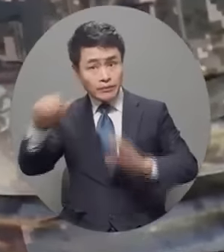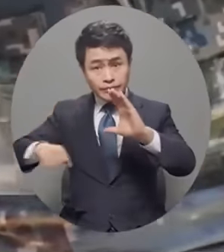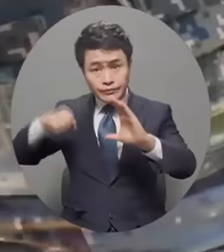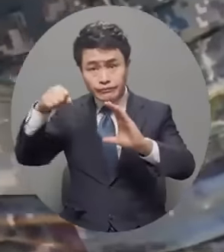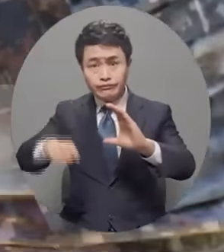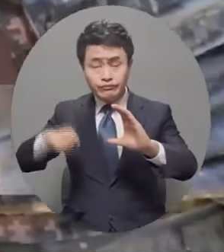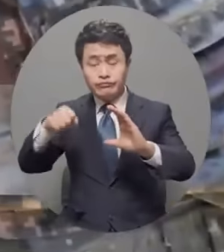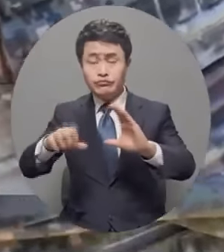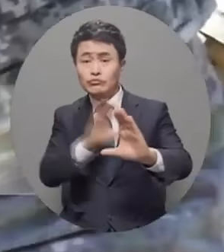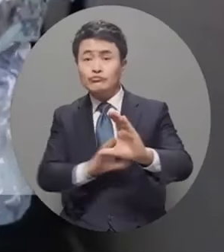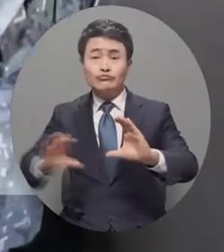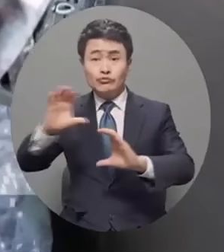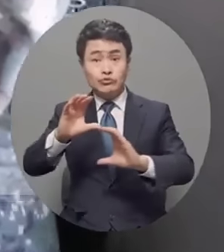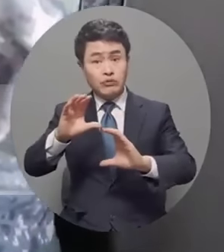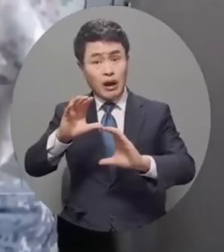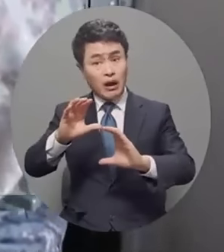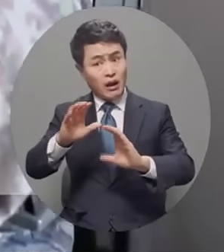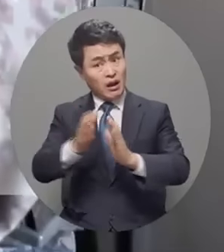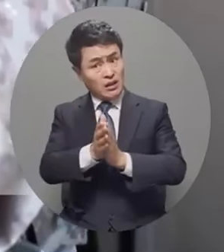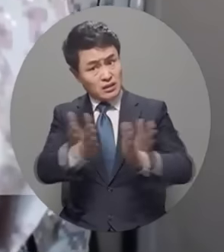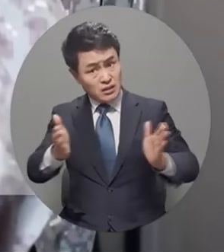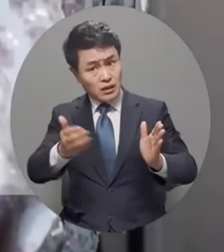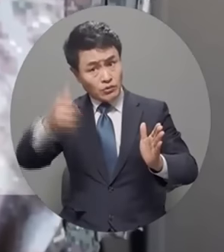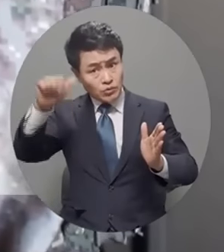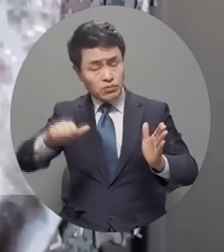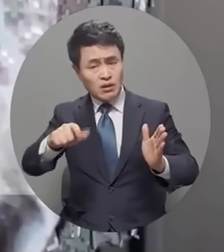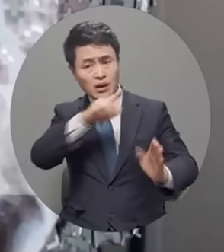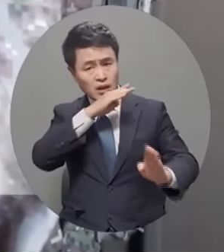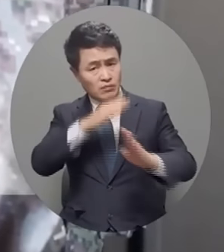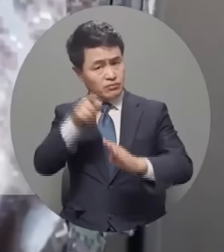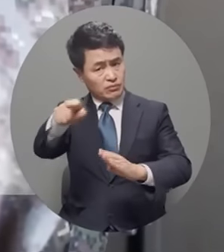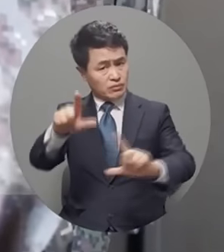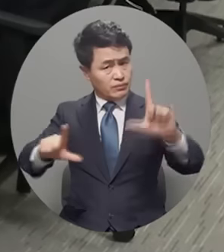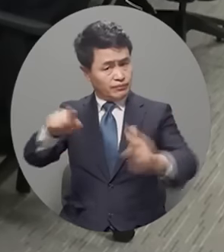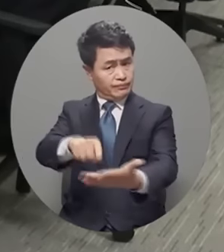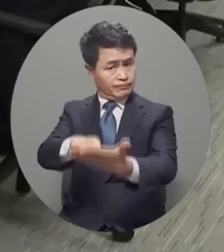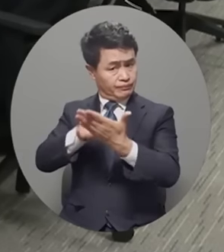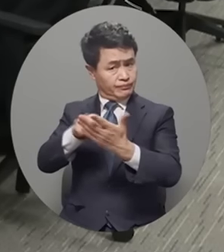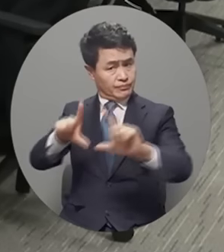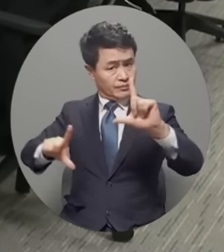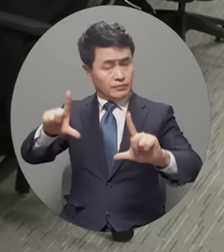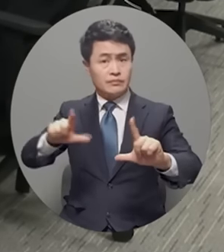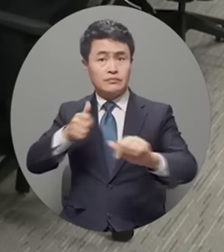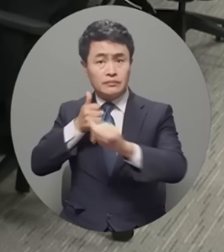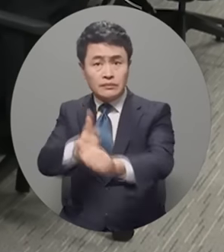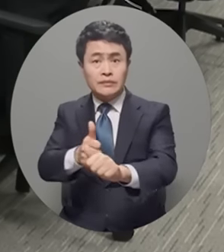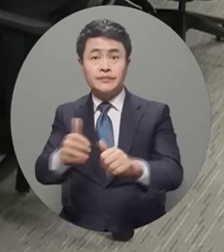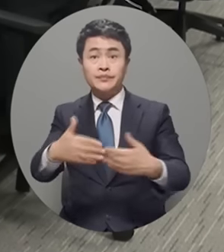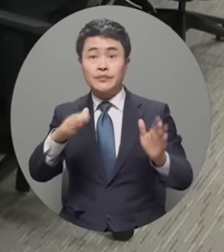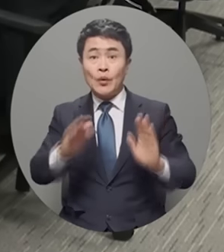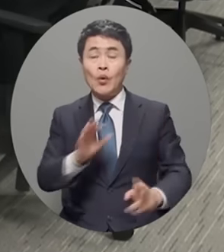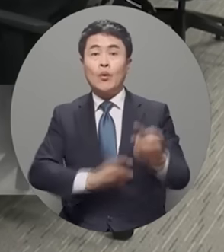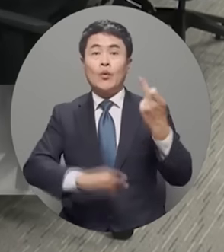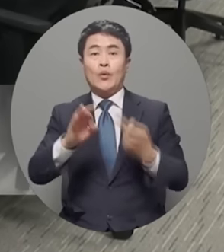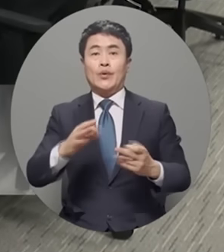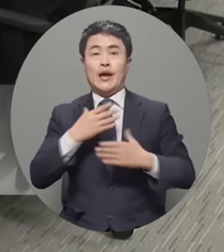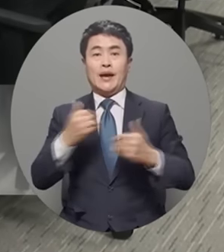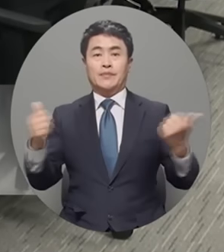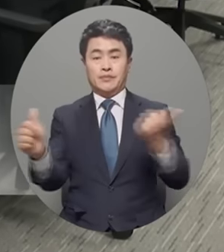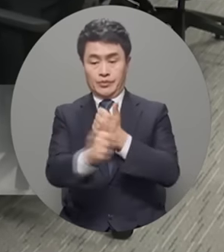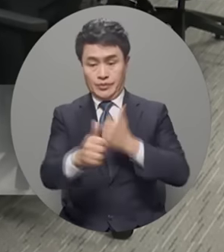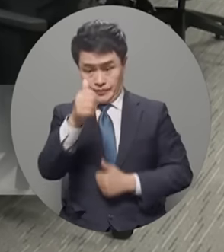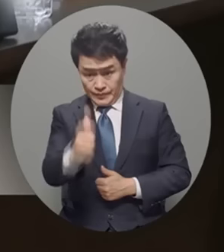방송의 추가 실시 여부는 북한의 행동에 달려있다고 밝혔습니다. 대통령실은 오늘 오전 안보실장